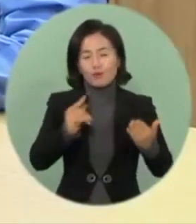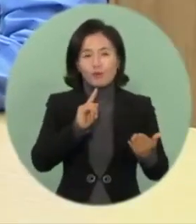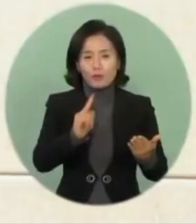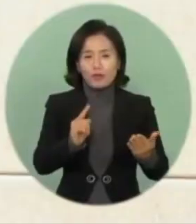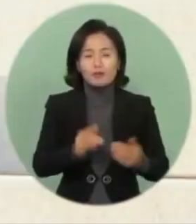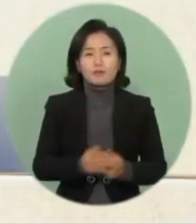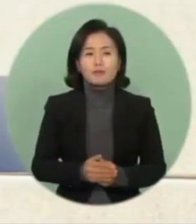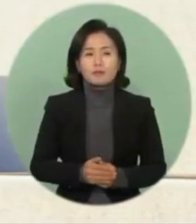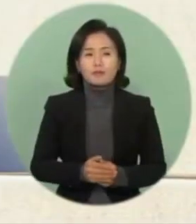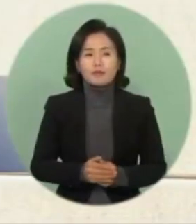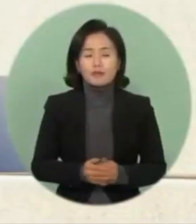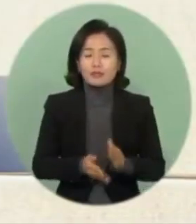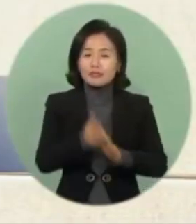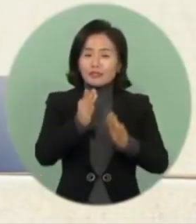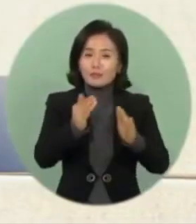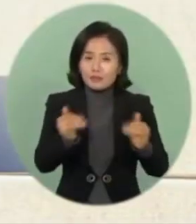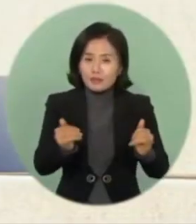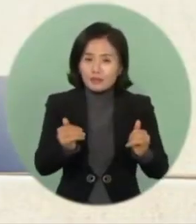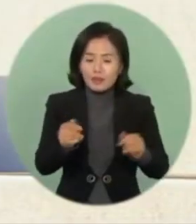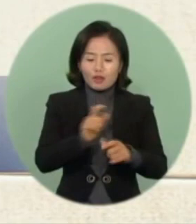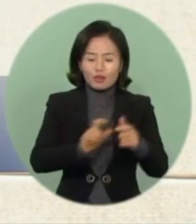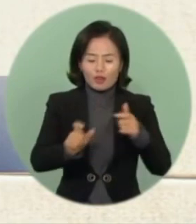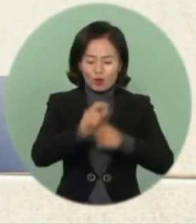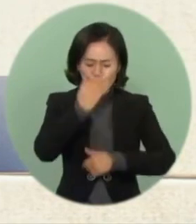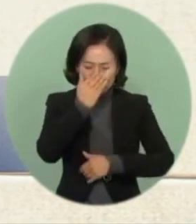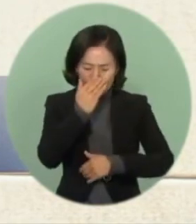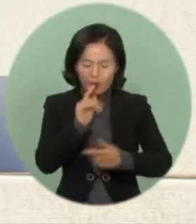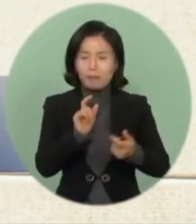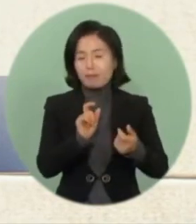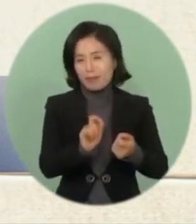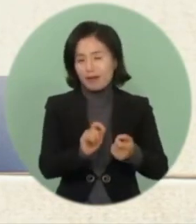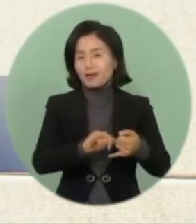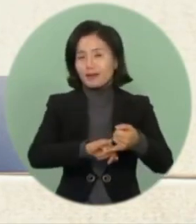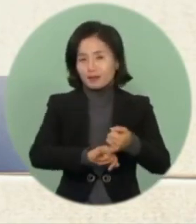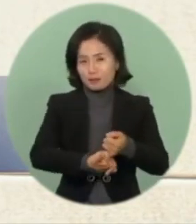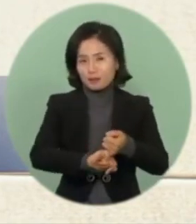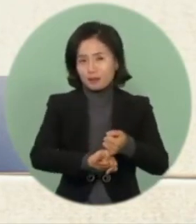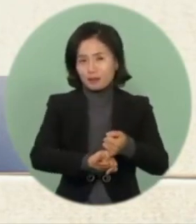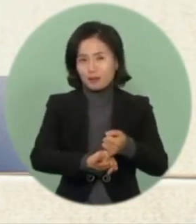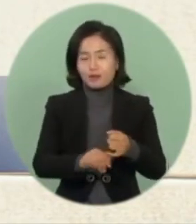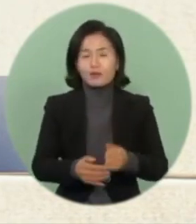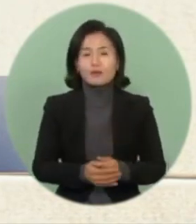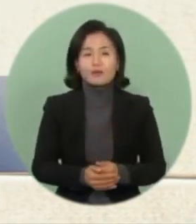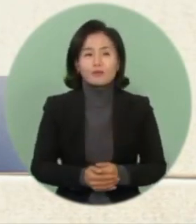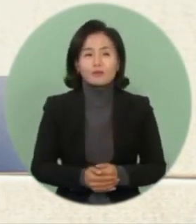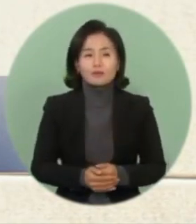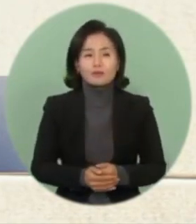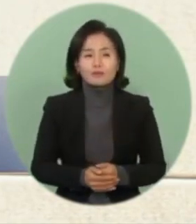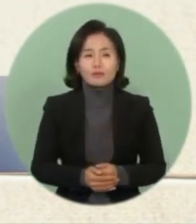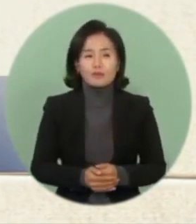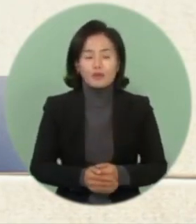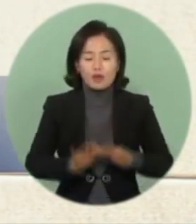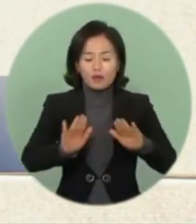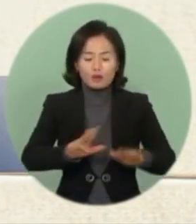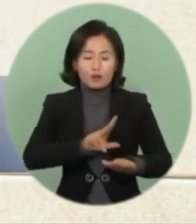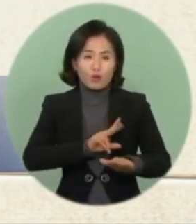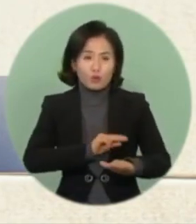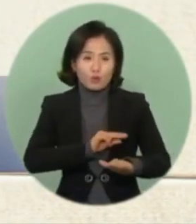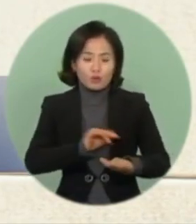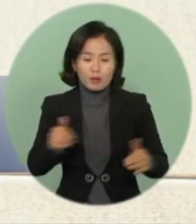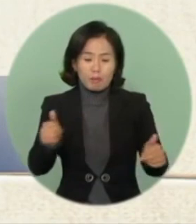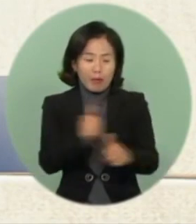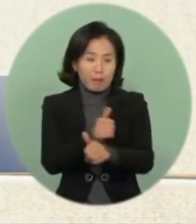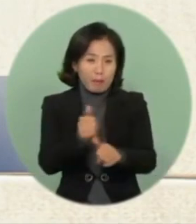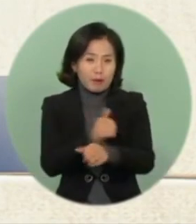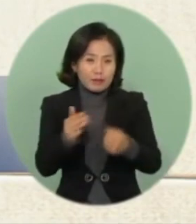했습니다 시민들께 더욱 겸손하게 다가가겠습니다 현이 대고 교체되서 시들의 높이 가